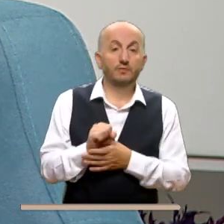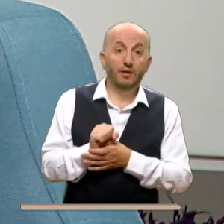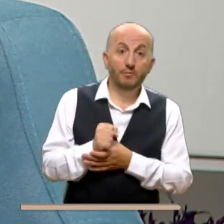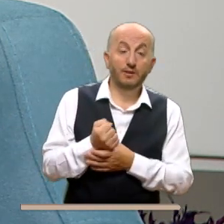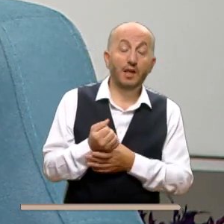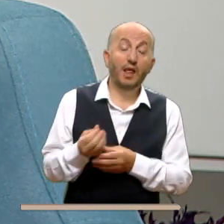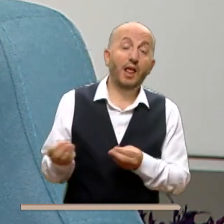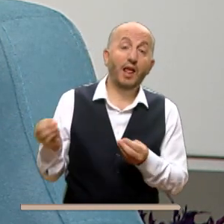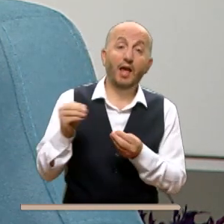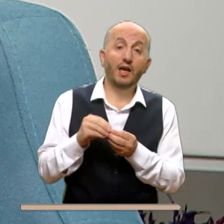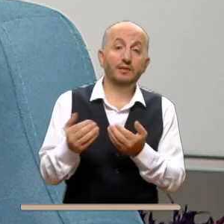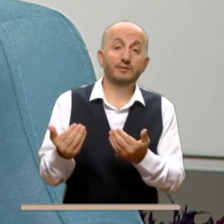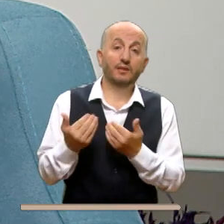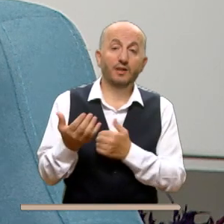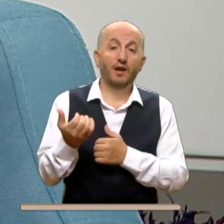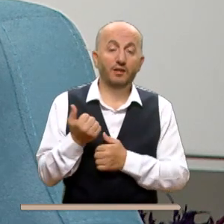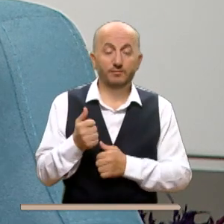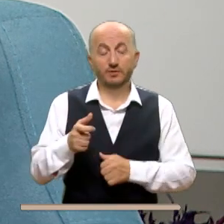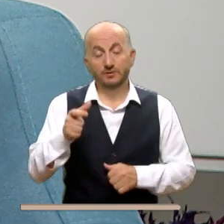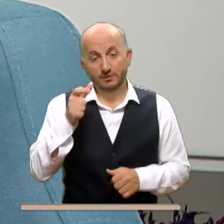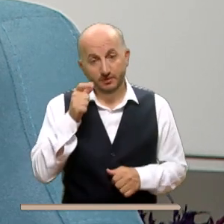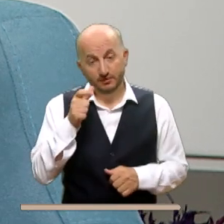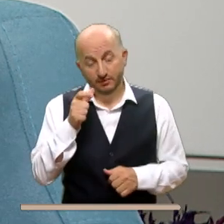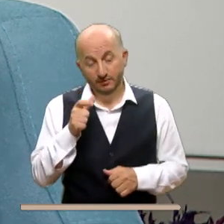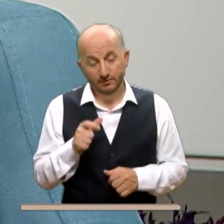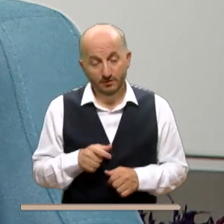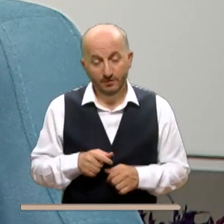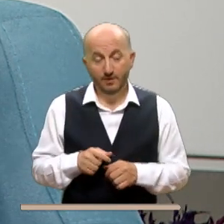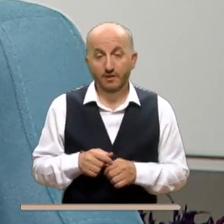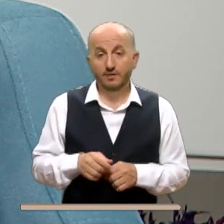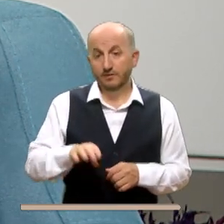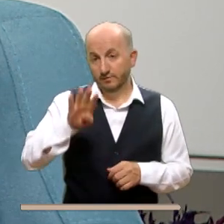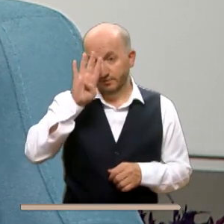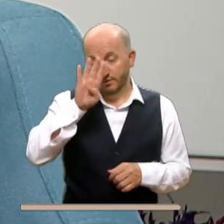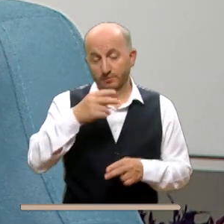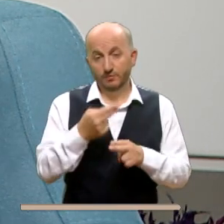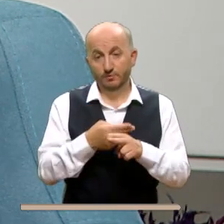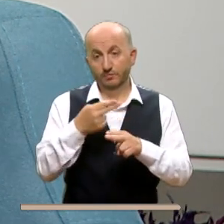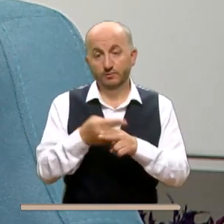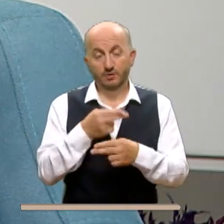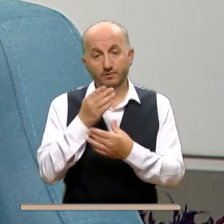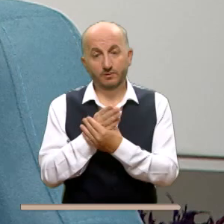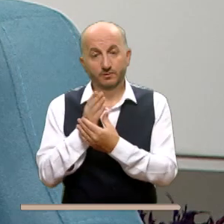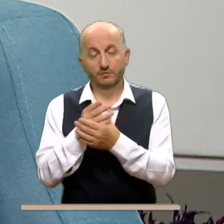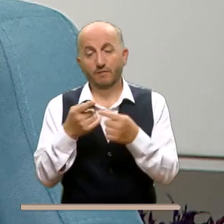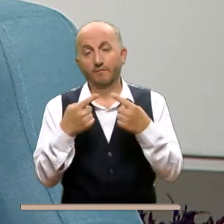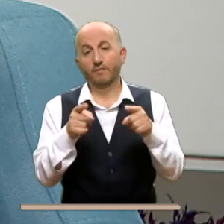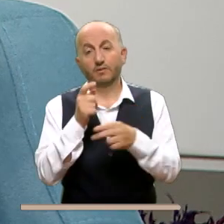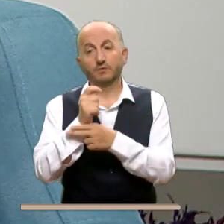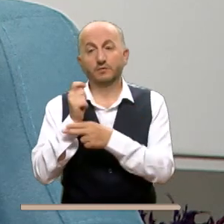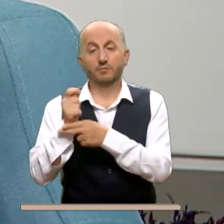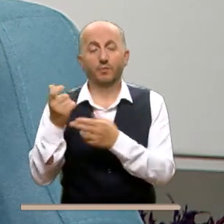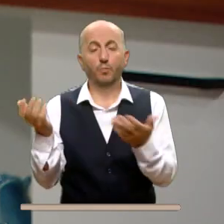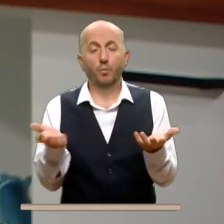ek destekler almaları yönünde bir hassasiyet gösteriyoruz. Yoksa İstanbul'da kurslardan, derslerden, farklı seminerlerden